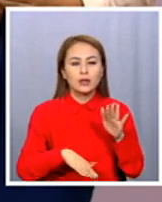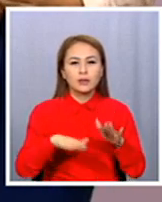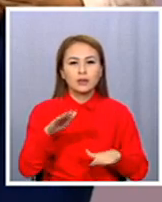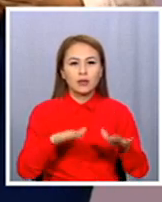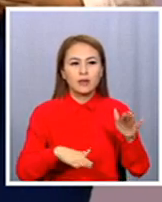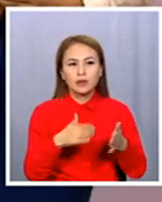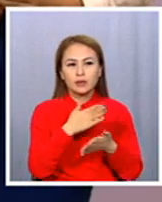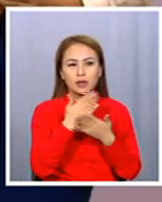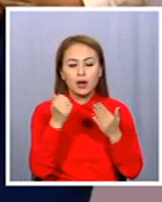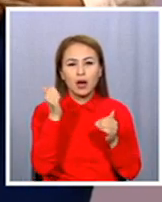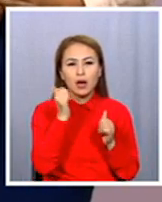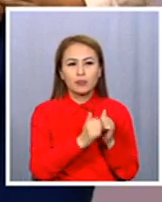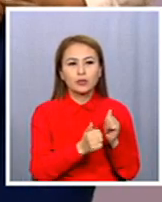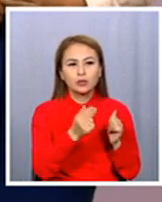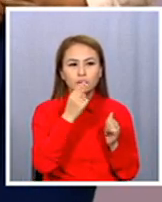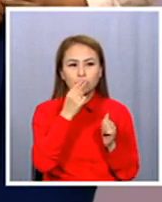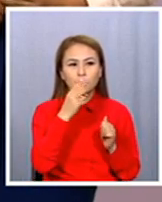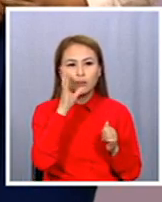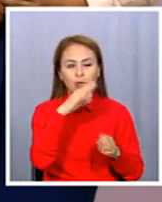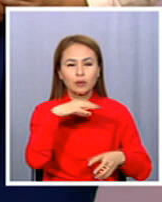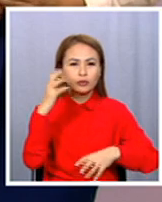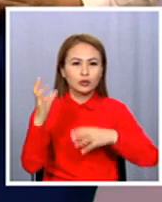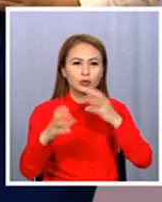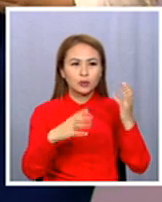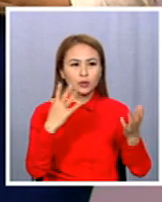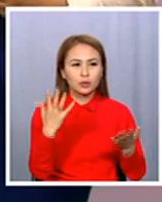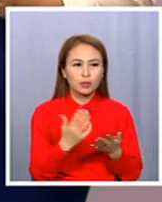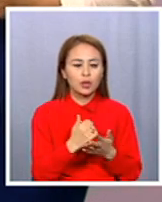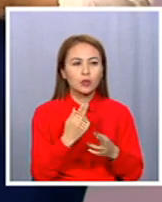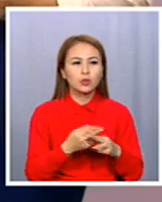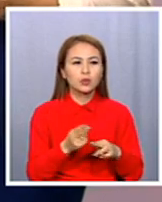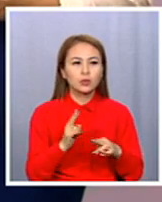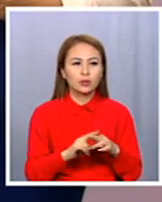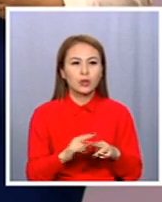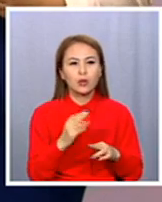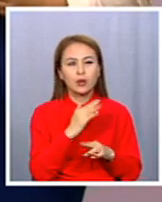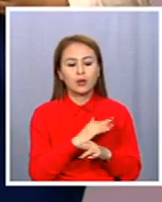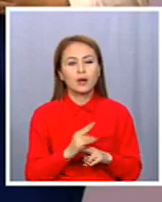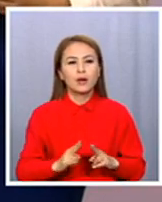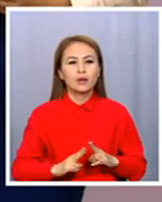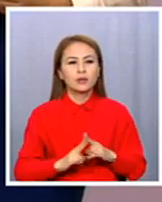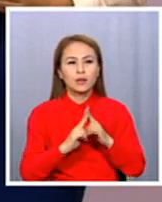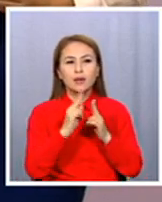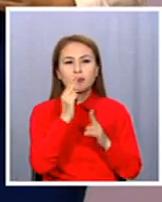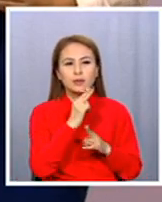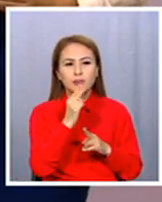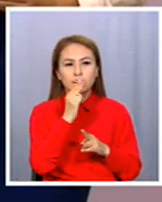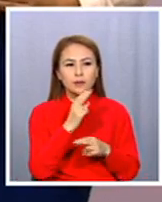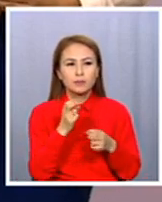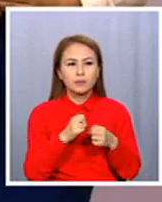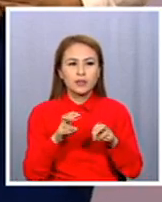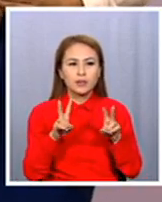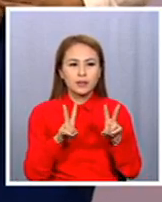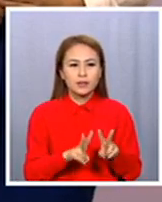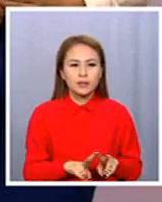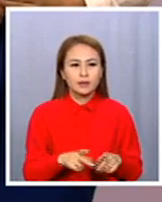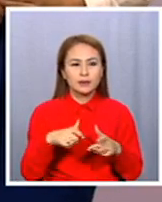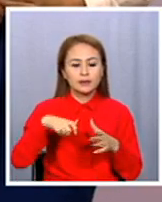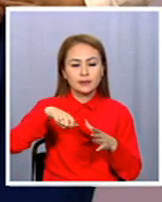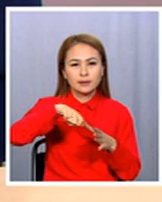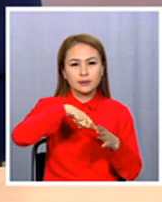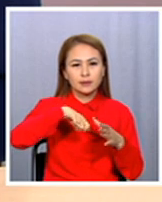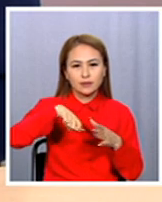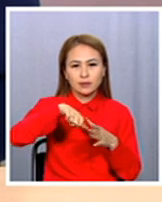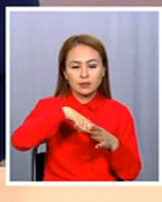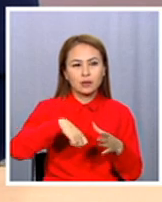әрбір тағамдар ұшып кетуі мүмкін. Сондықтан да ғарышкердің тағамы арнайы сықпа құтыда